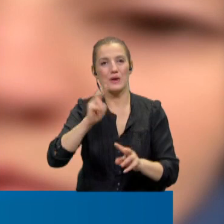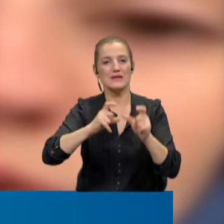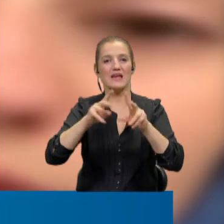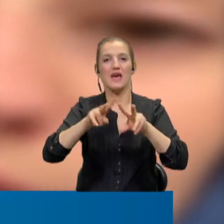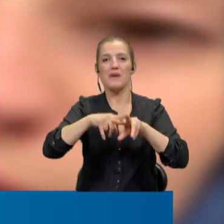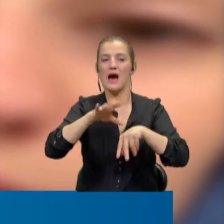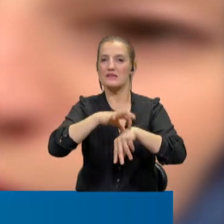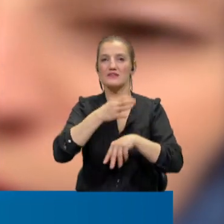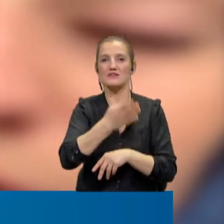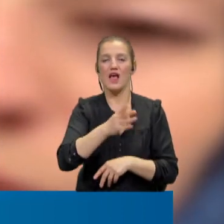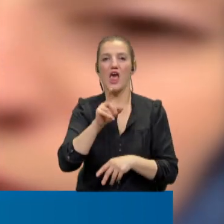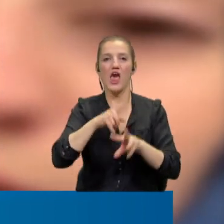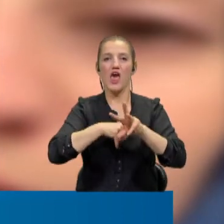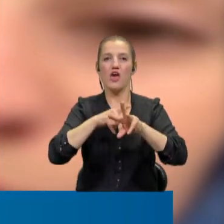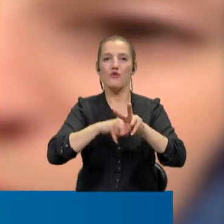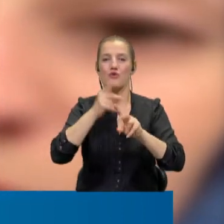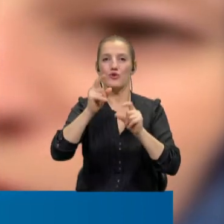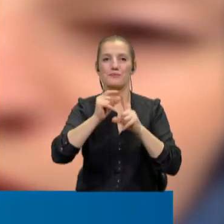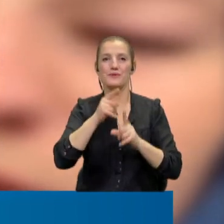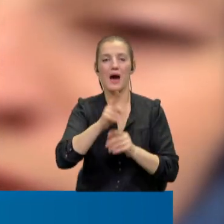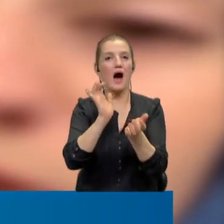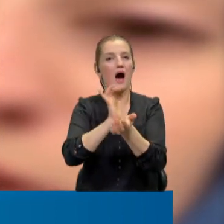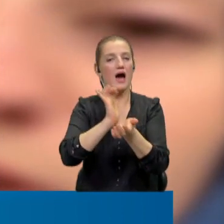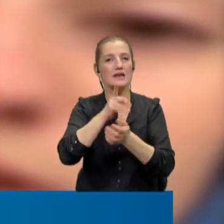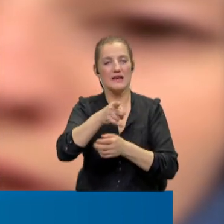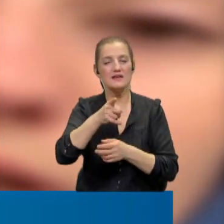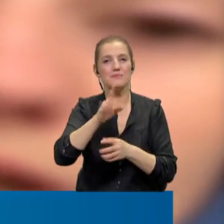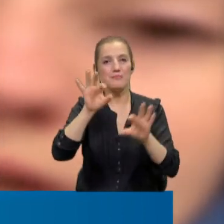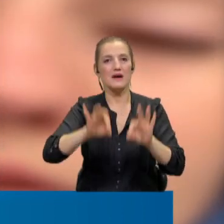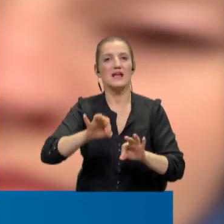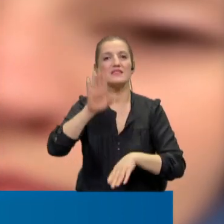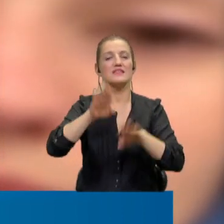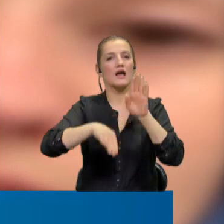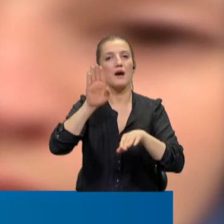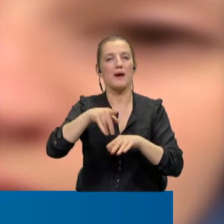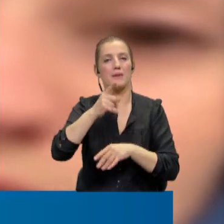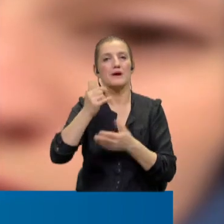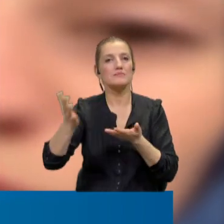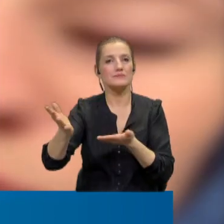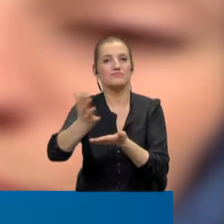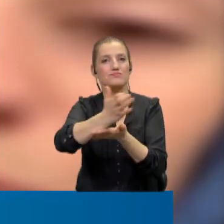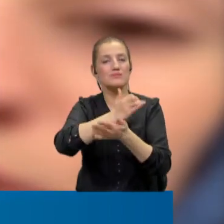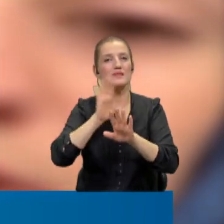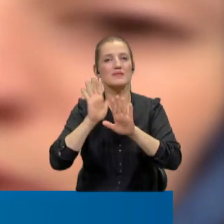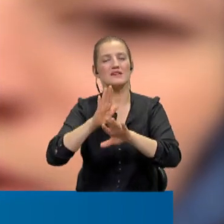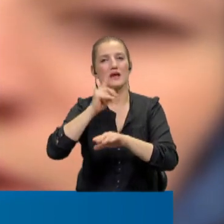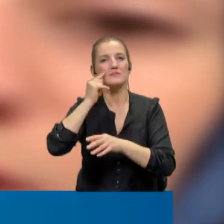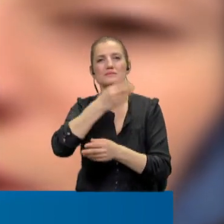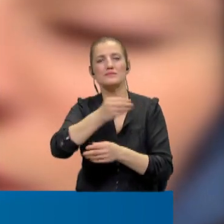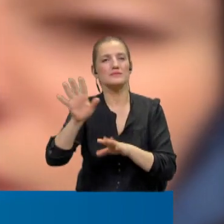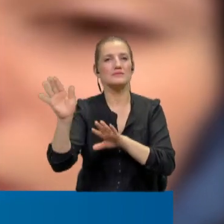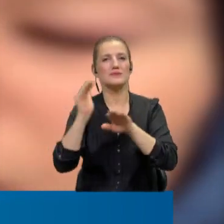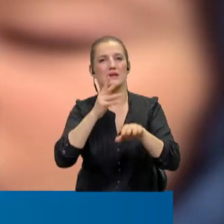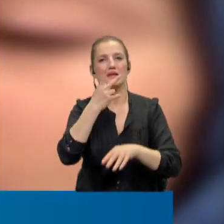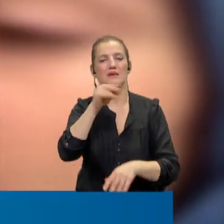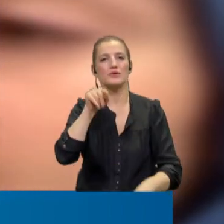veya tip bir hastası Eyüp Çınar ailesinin başlattığı tedavi kampanyası binlerce kişinin desteği ile tamamlandı 29 bu